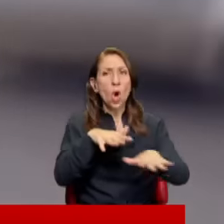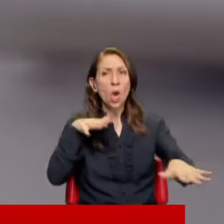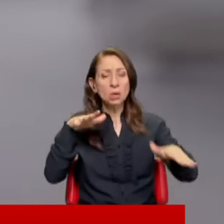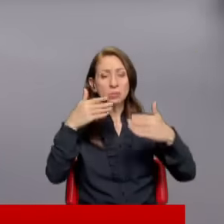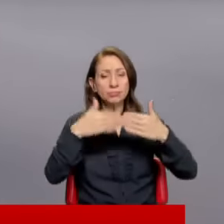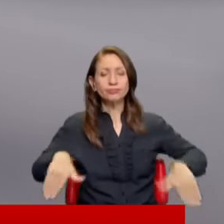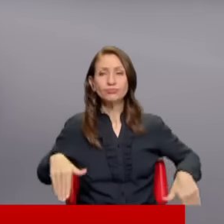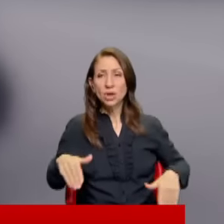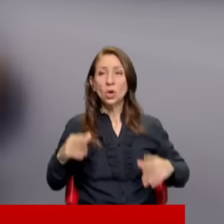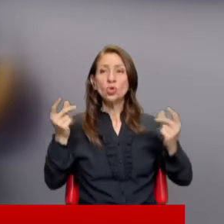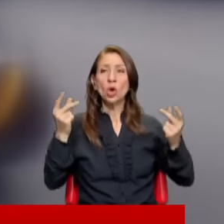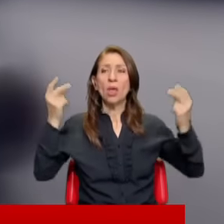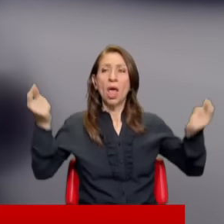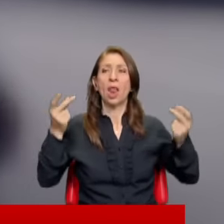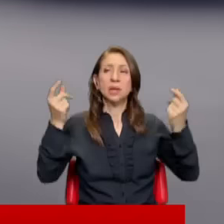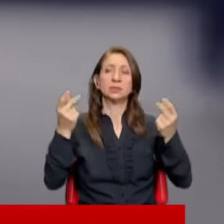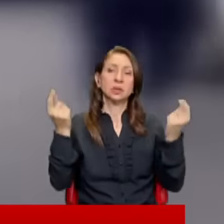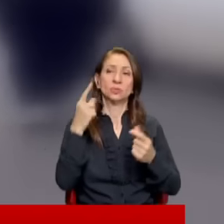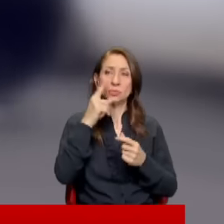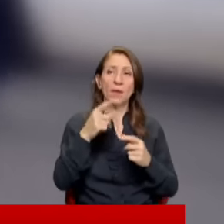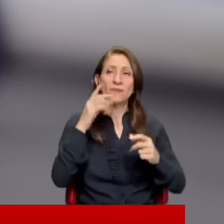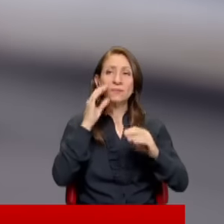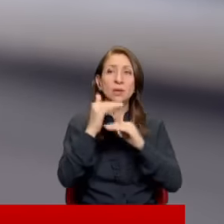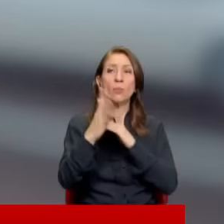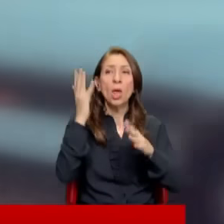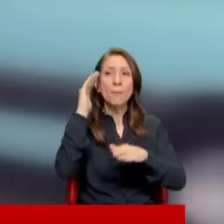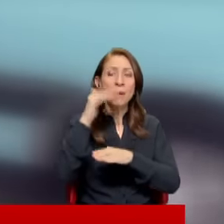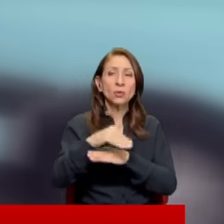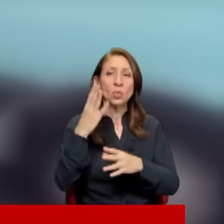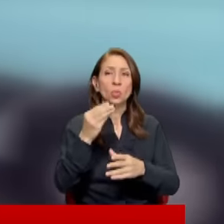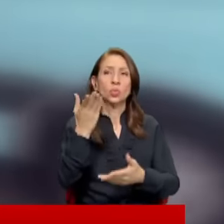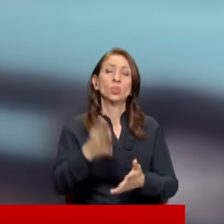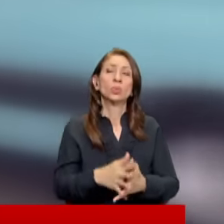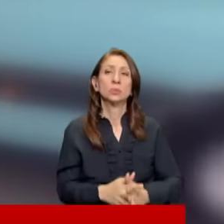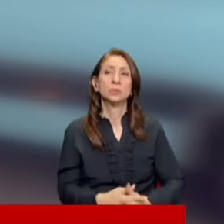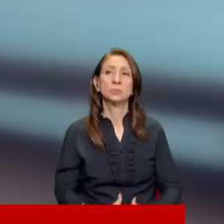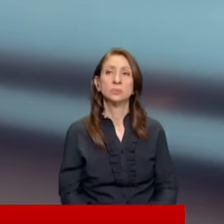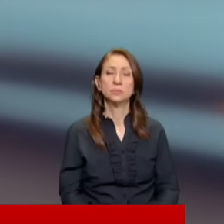magandalar düğün eğlencesi adı altında vatandaşı böyle mağdur etti